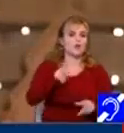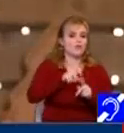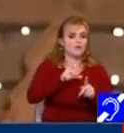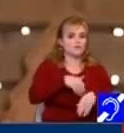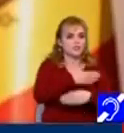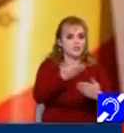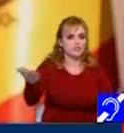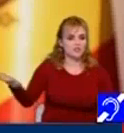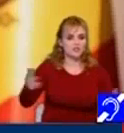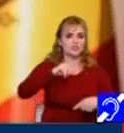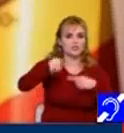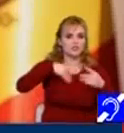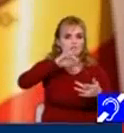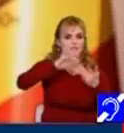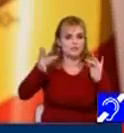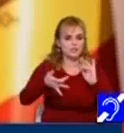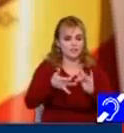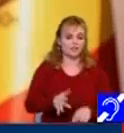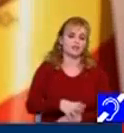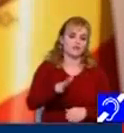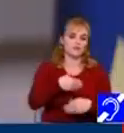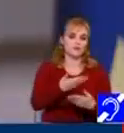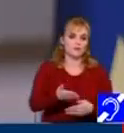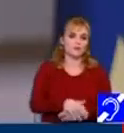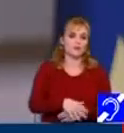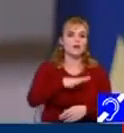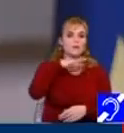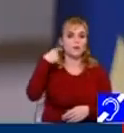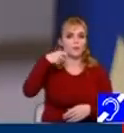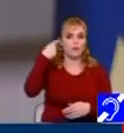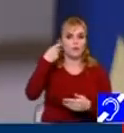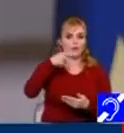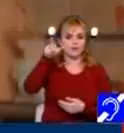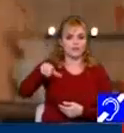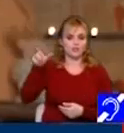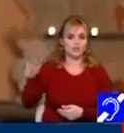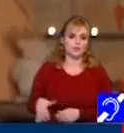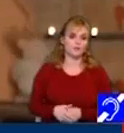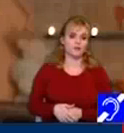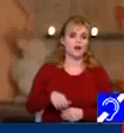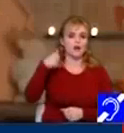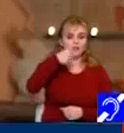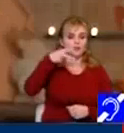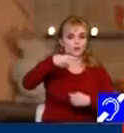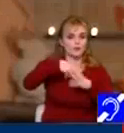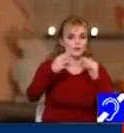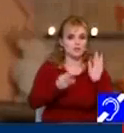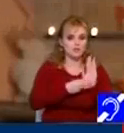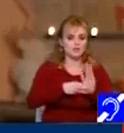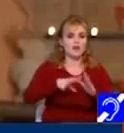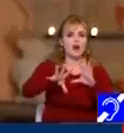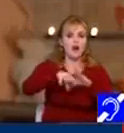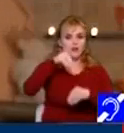adresate cetățenilor prin intermediul rețelelor de socializare și de mai mulți lideri politici. În 2018 vom